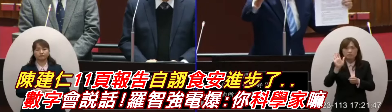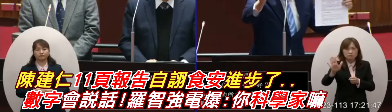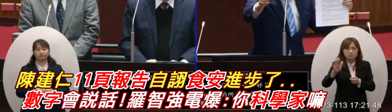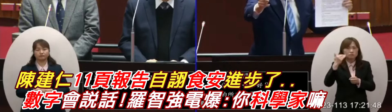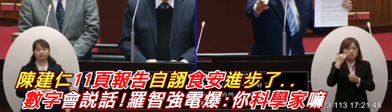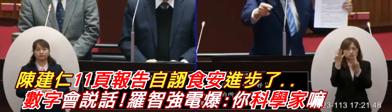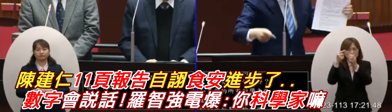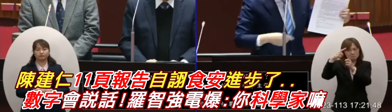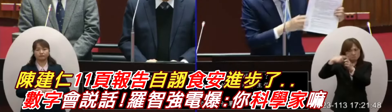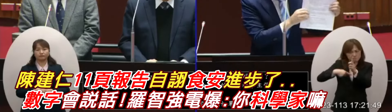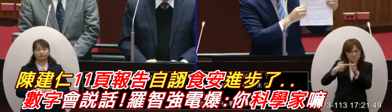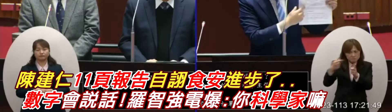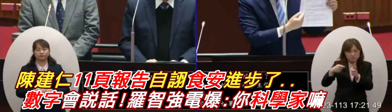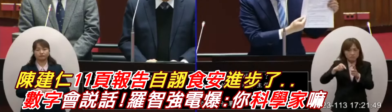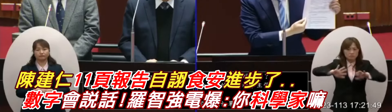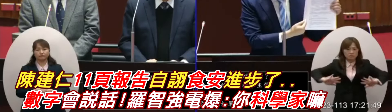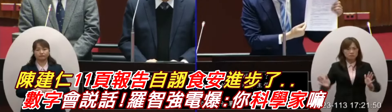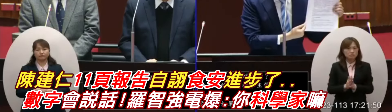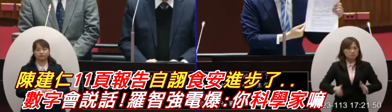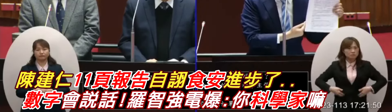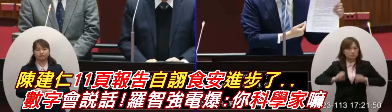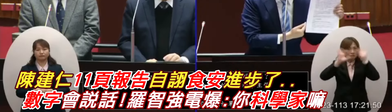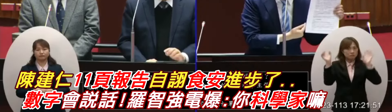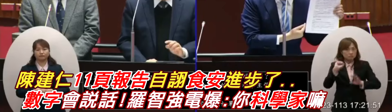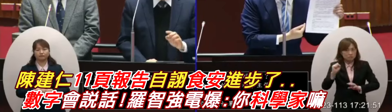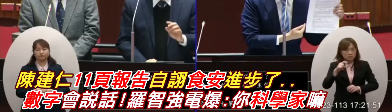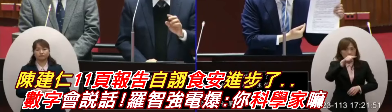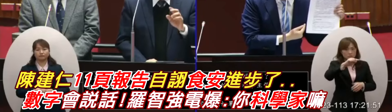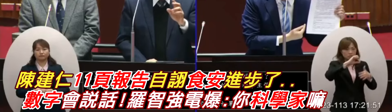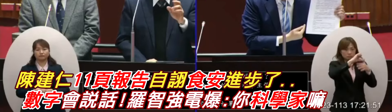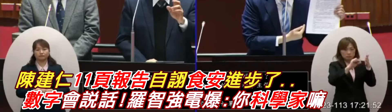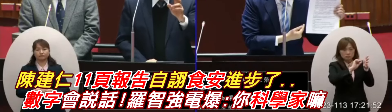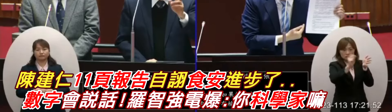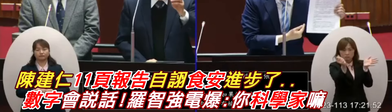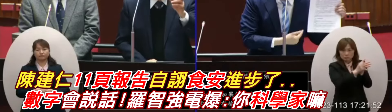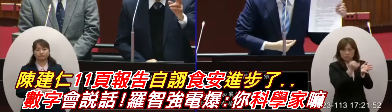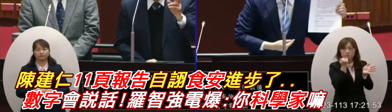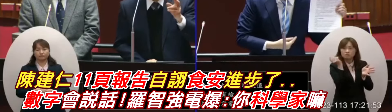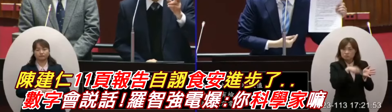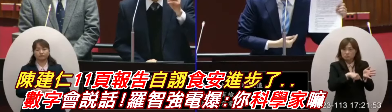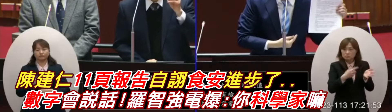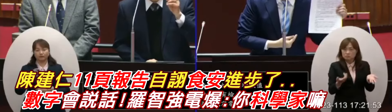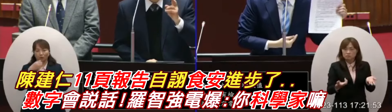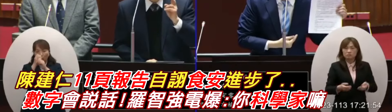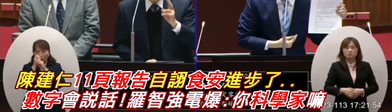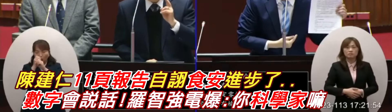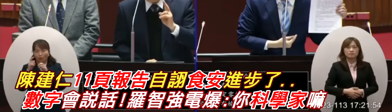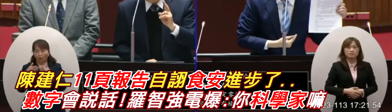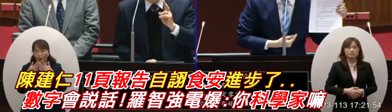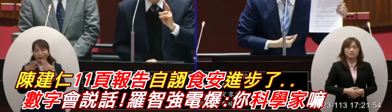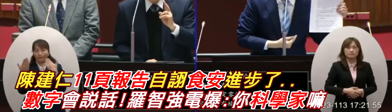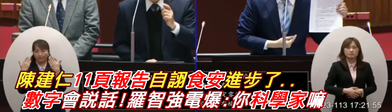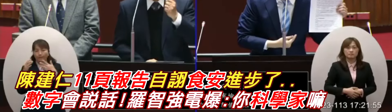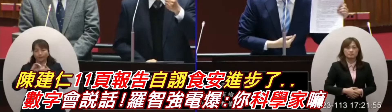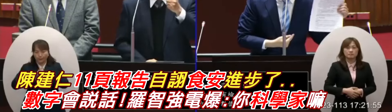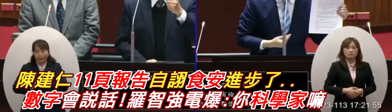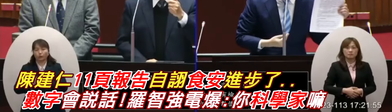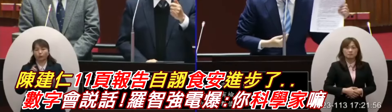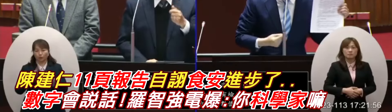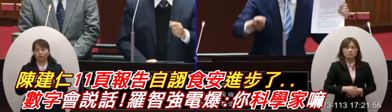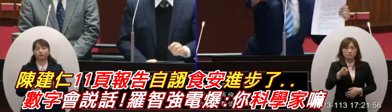你不可以立刻公布，写在食安法第五条，可不可以？ 那个检出是要正确的检出、okay、